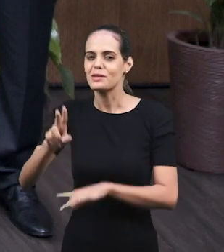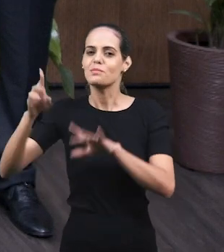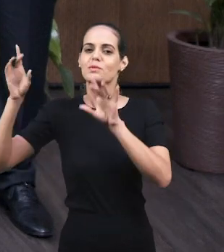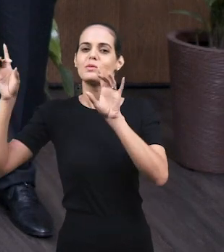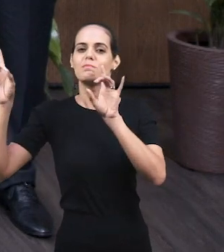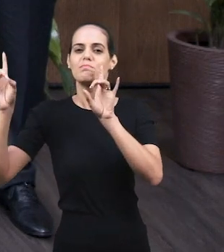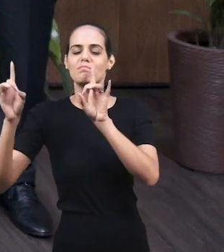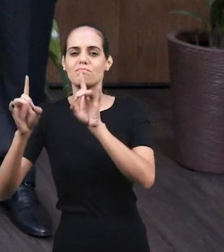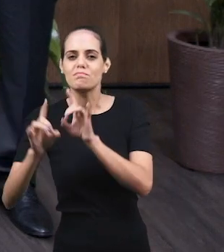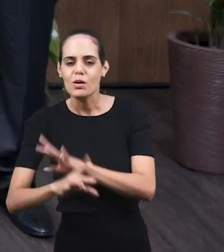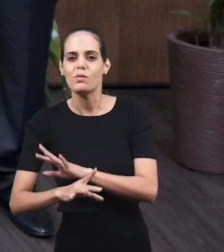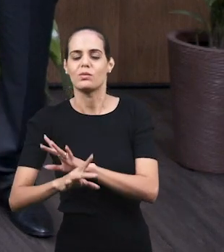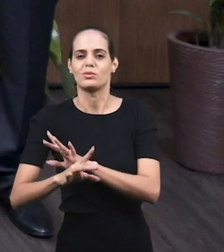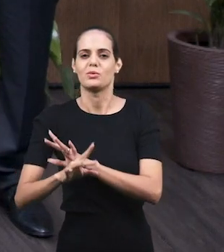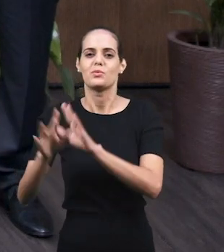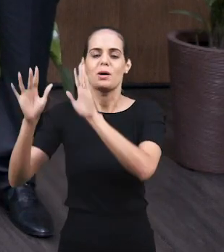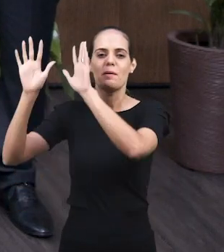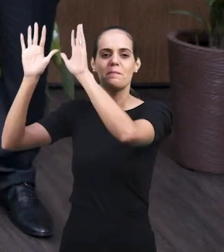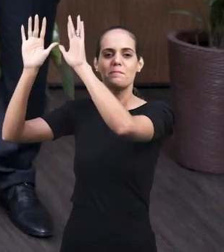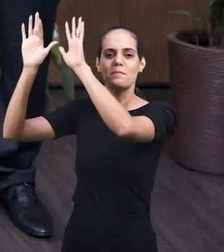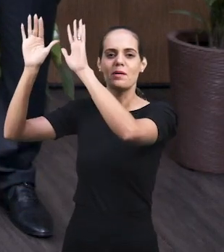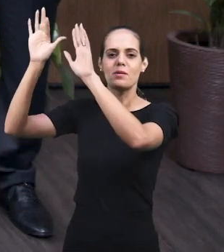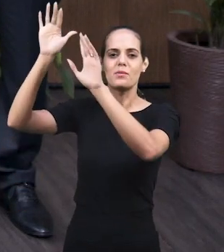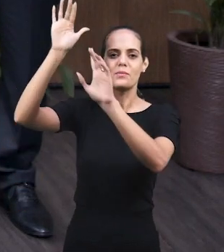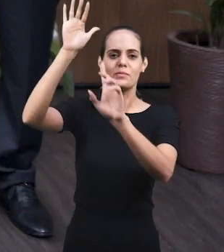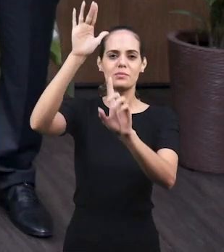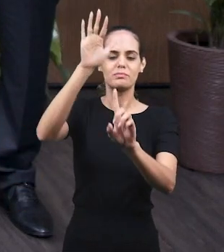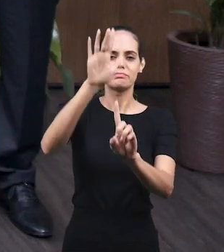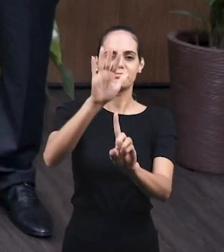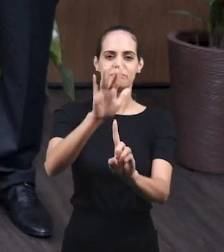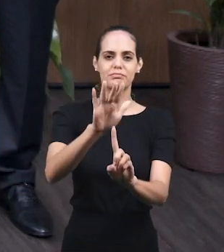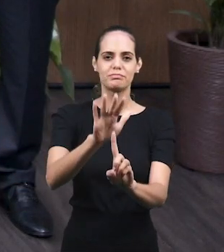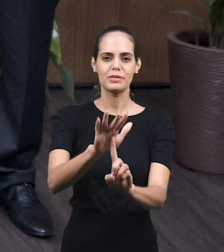C'est celui qui est toujours prêt